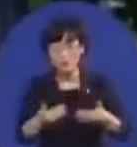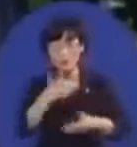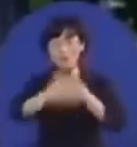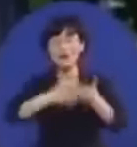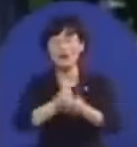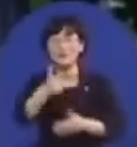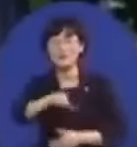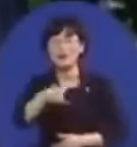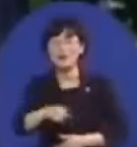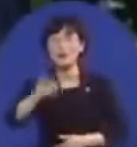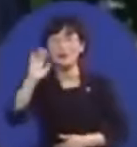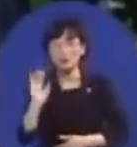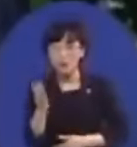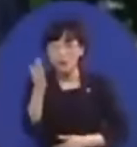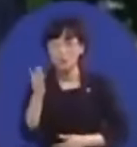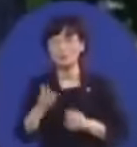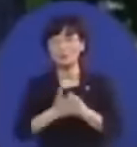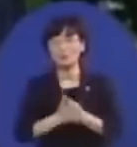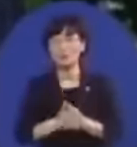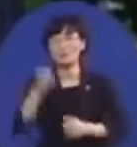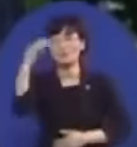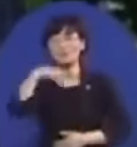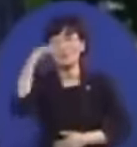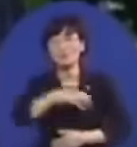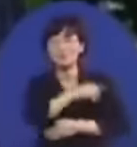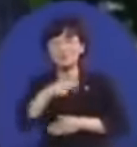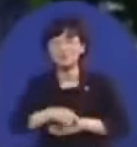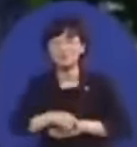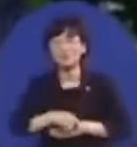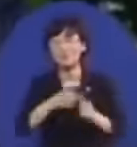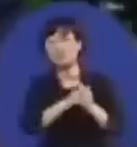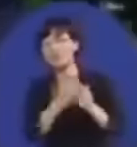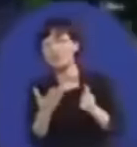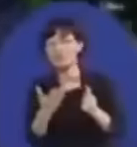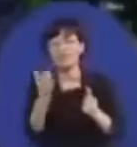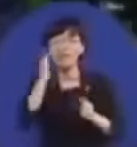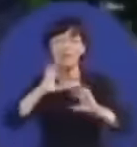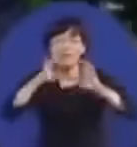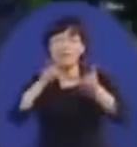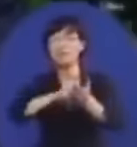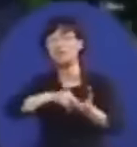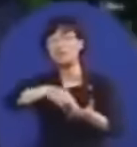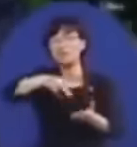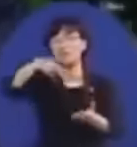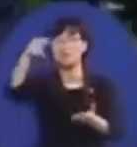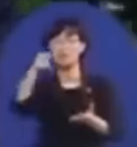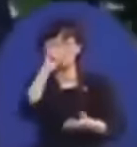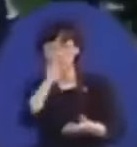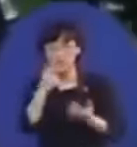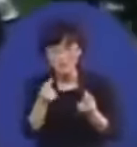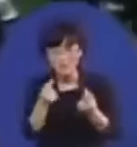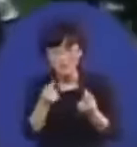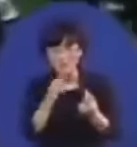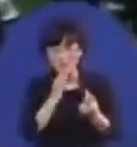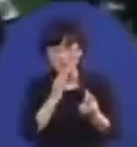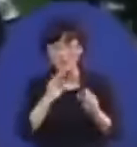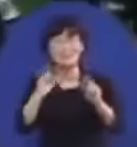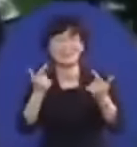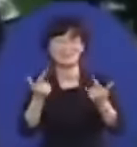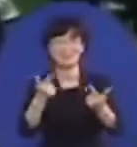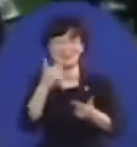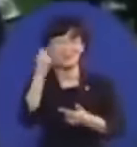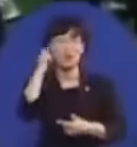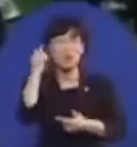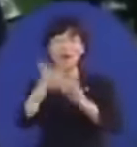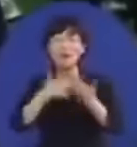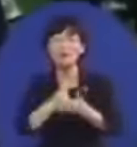하나님 자녀가 되었으니 그냥 육신의 장막식 벗어버리고 하늘나라로 빨리 올라가면 좋을 것 같은데 왜 하나님이 우리